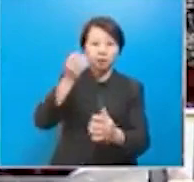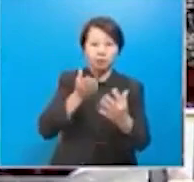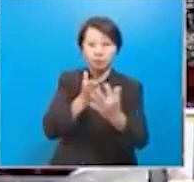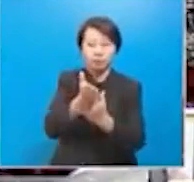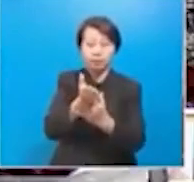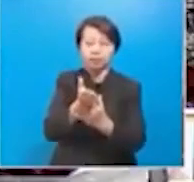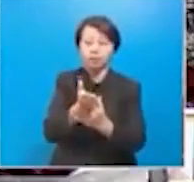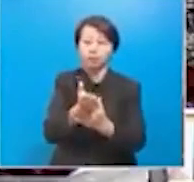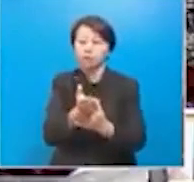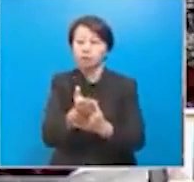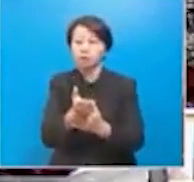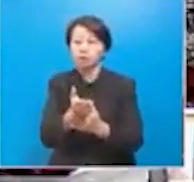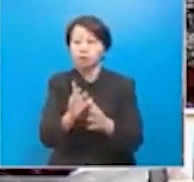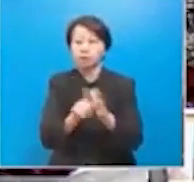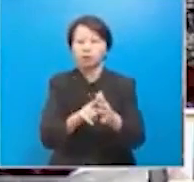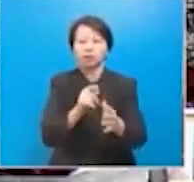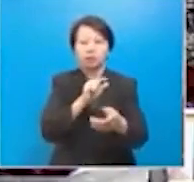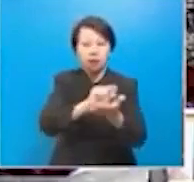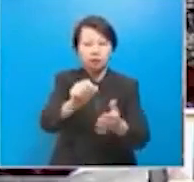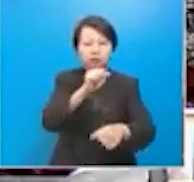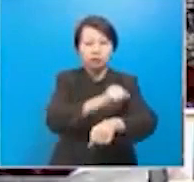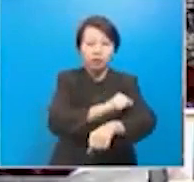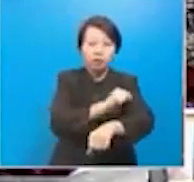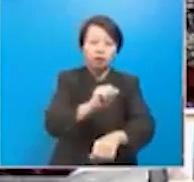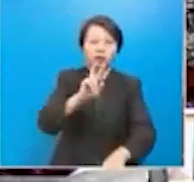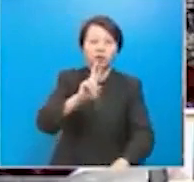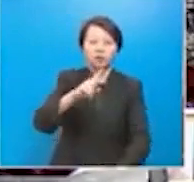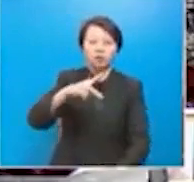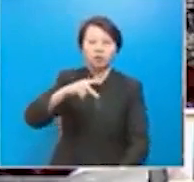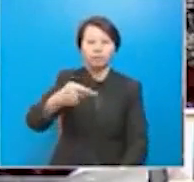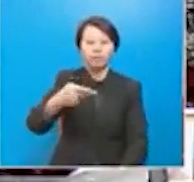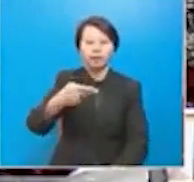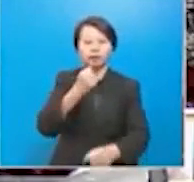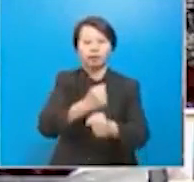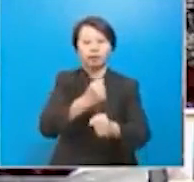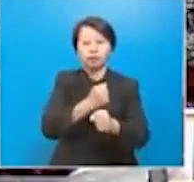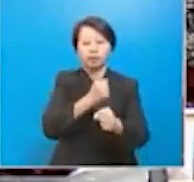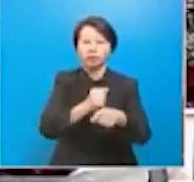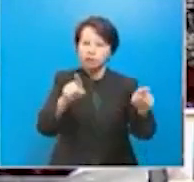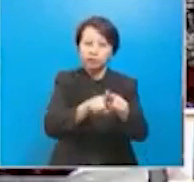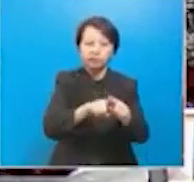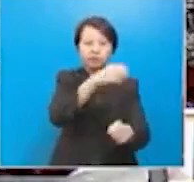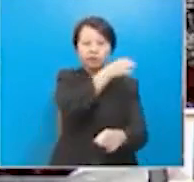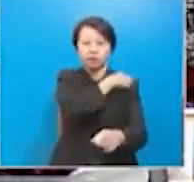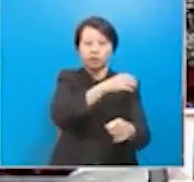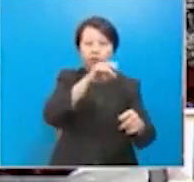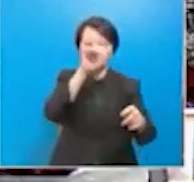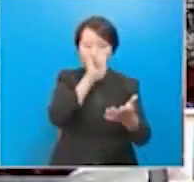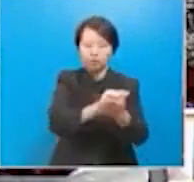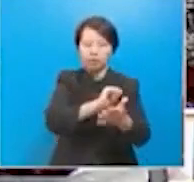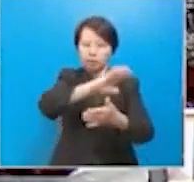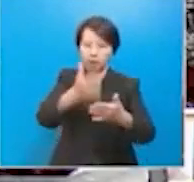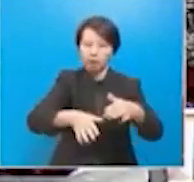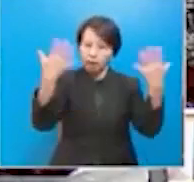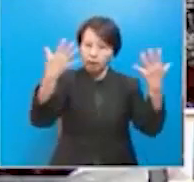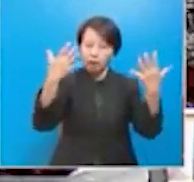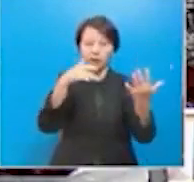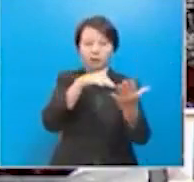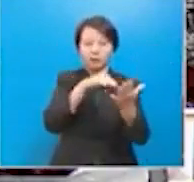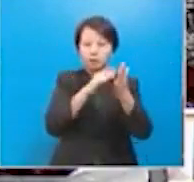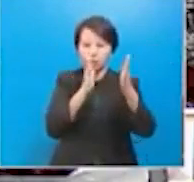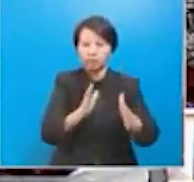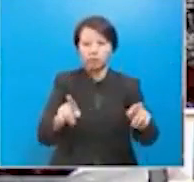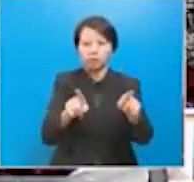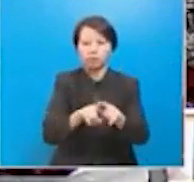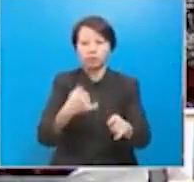job, iaitu prinsip upah mengikut kerja selaras dengan status pegawai yang tamat latihan ijazah, dan seperti mana yang sebut